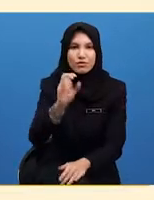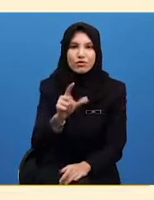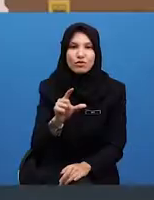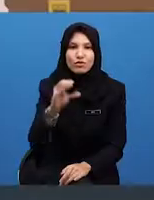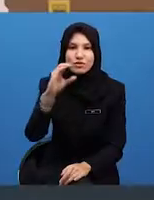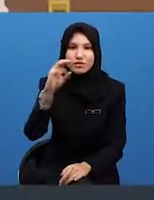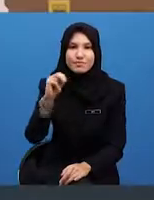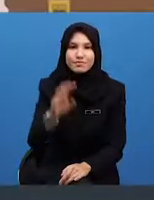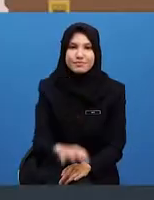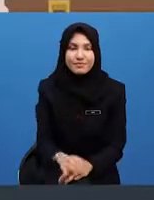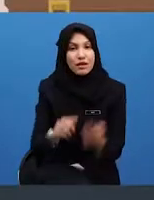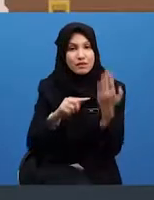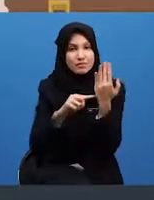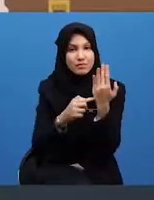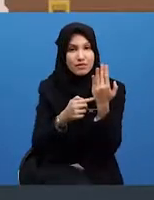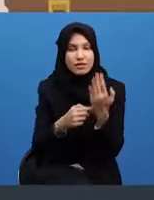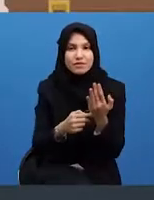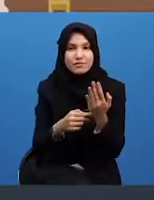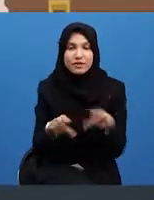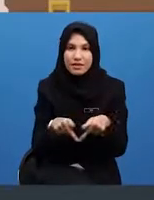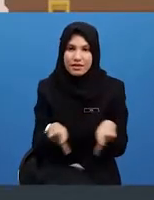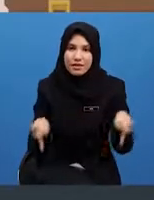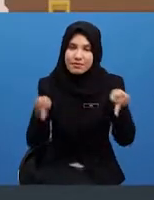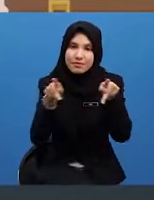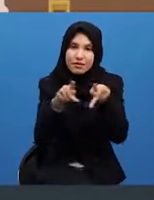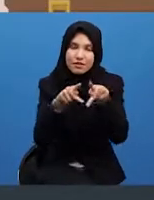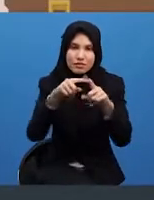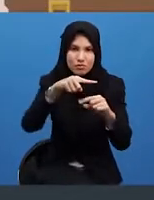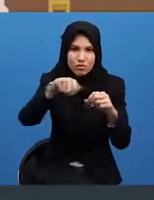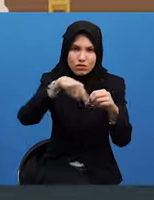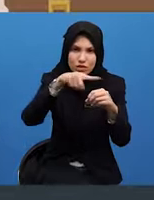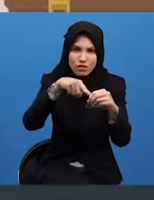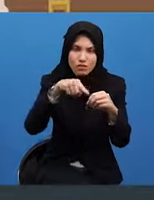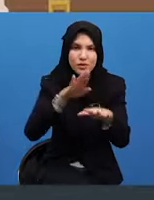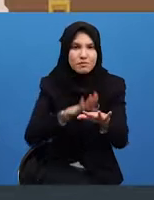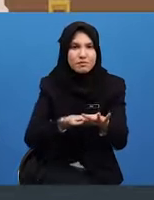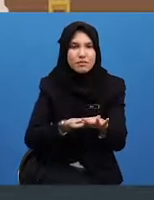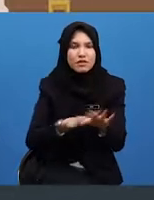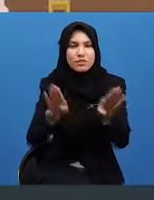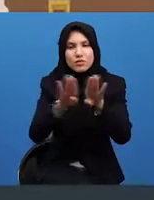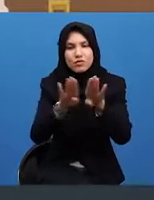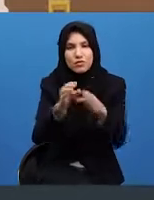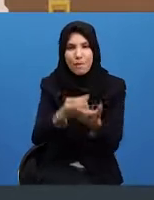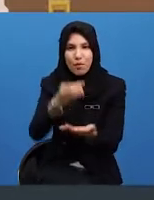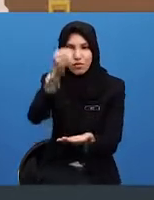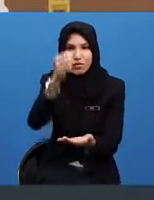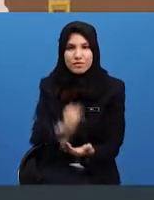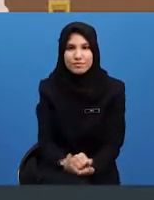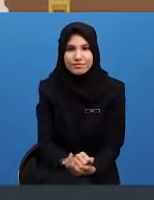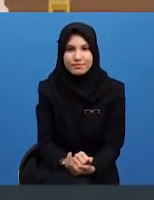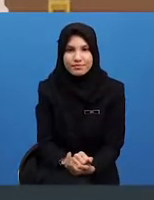40 cm. Mula-mula, kita perlu tebukkan satu lubang pada penutup botol.